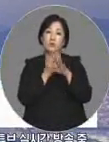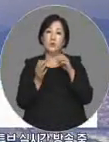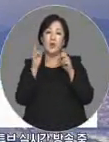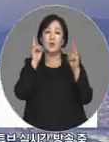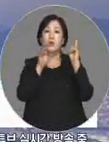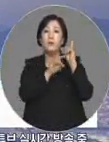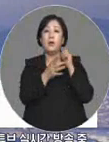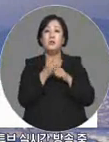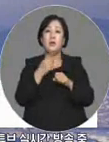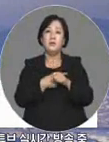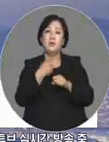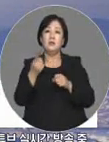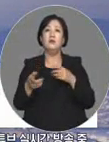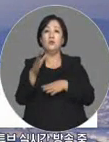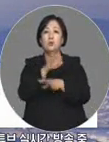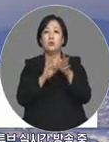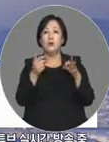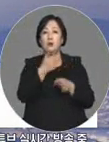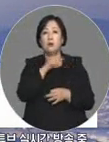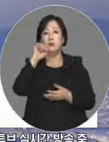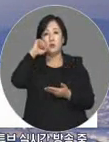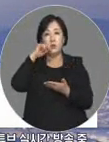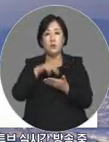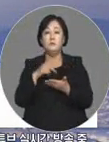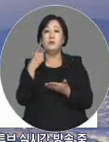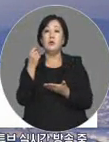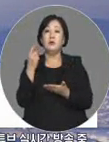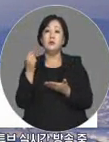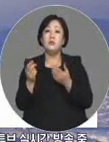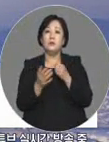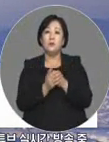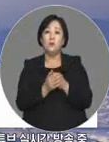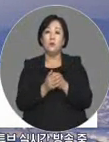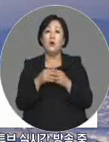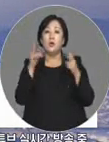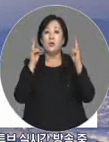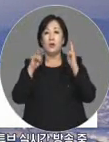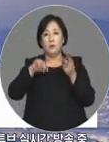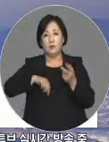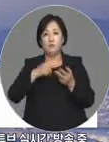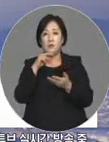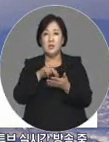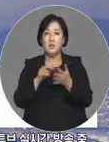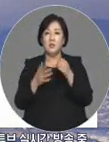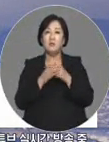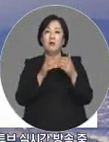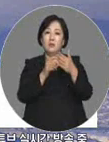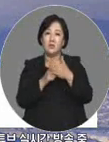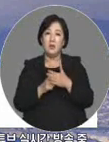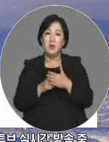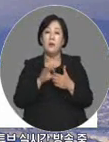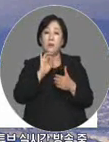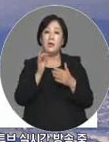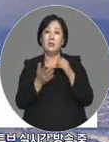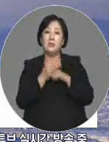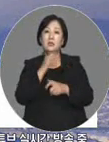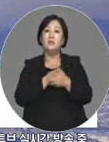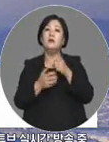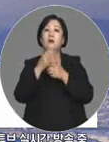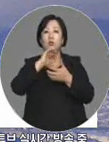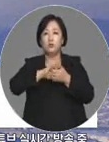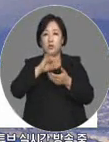기업들은 내년도 경영 전략 수립에 많은 어려움을 겪고 있습니다. 기업 자체적인 비용 절감 노력뿐 아니라 규제 개혁, 세제 지원